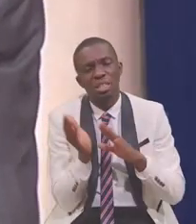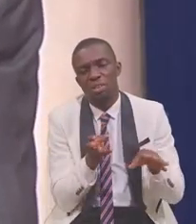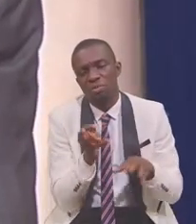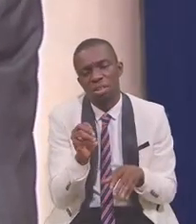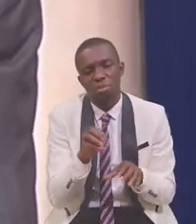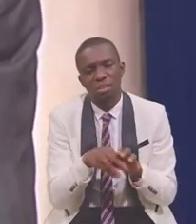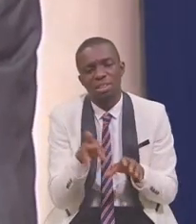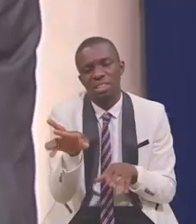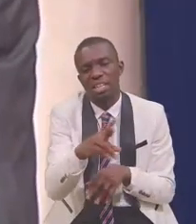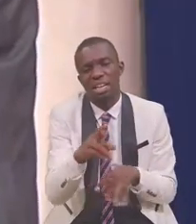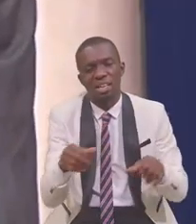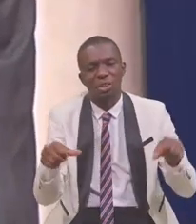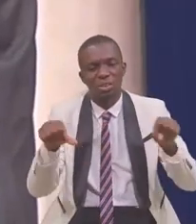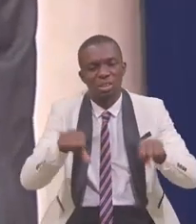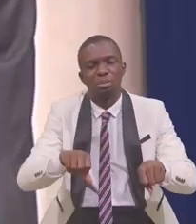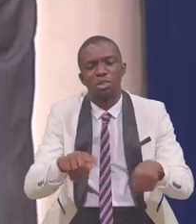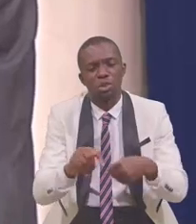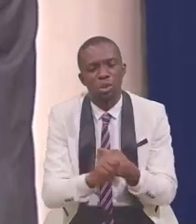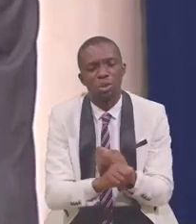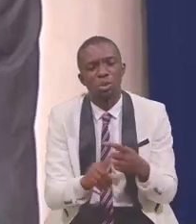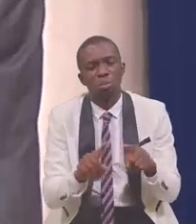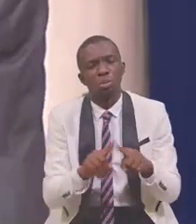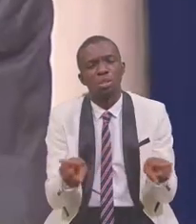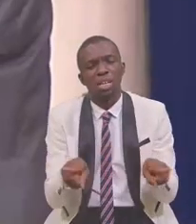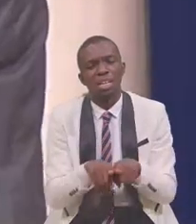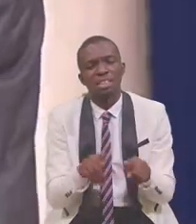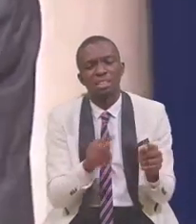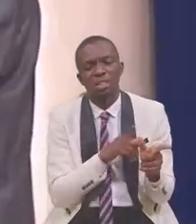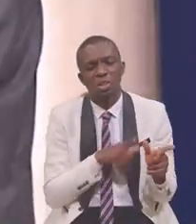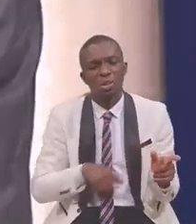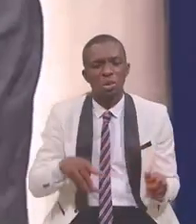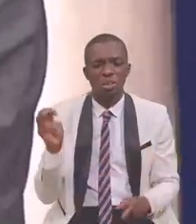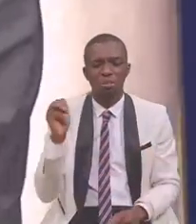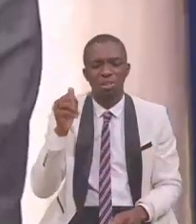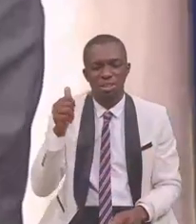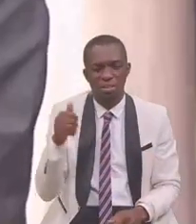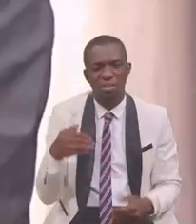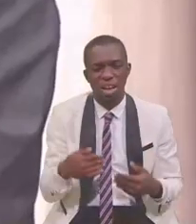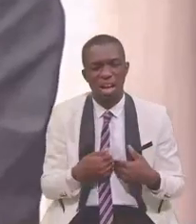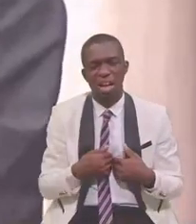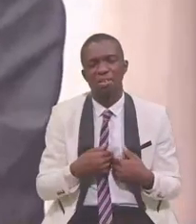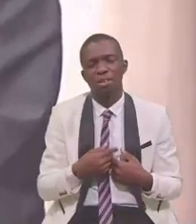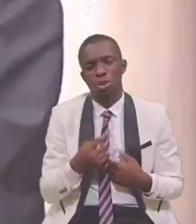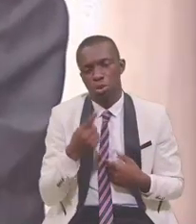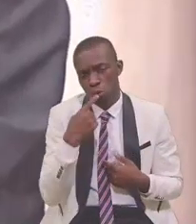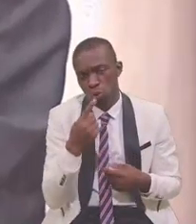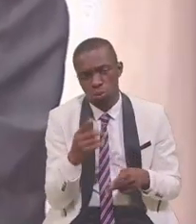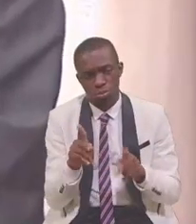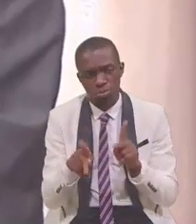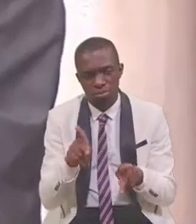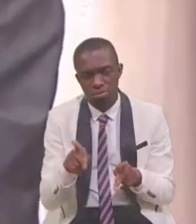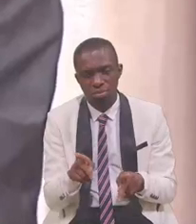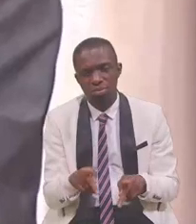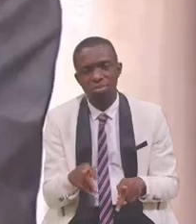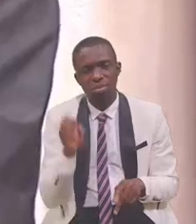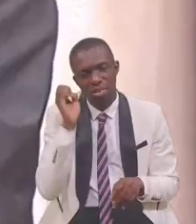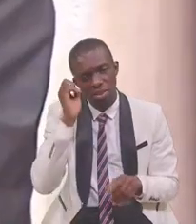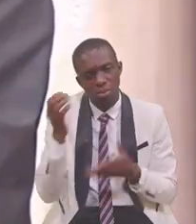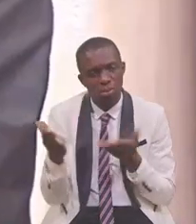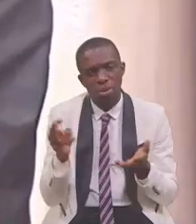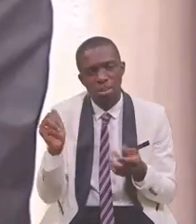condamnation. Mais comme le Seigneur a dit aux gens lorsqu'il était sur terre, il les a amenés à la repentance, il les a amenés à la